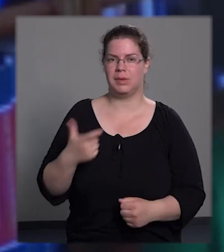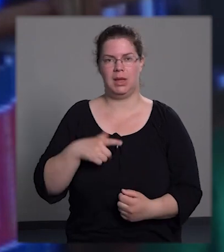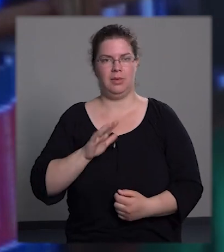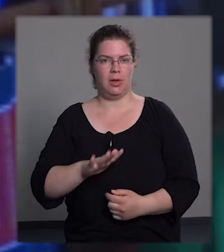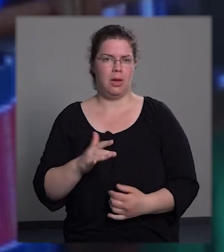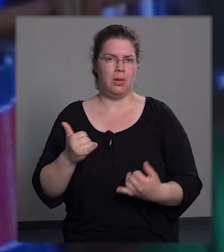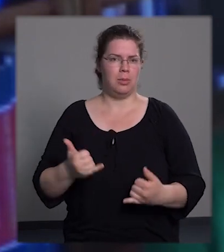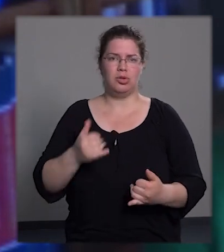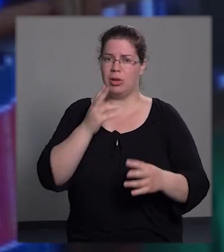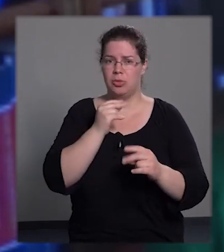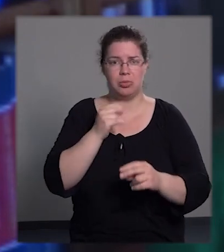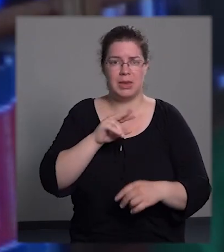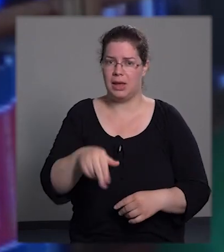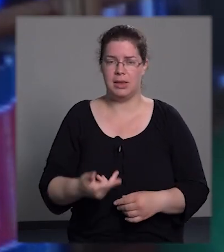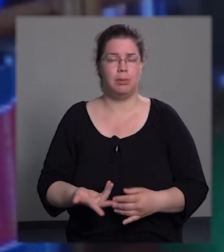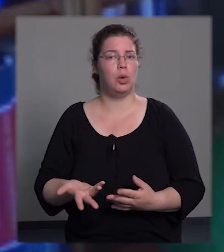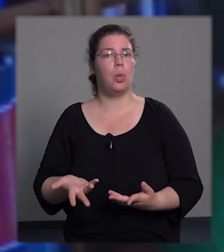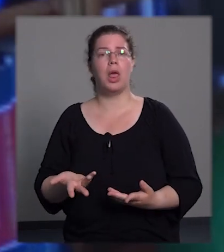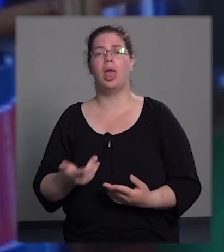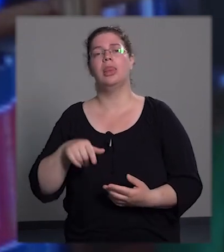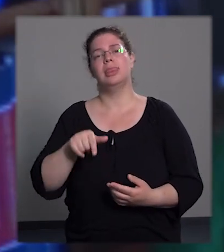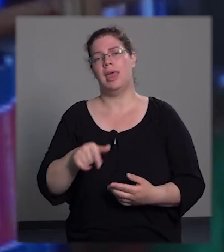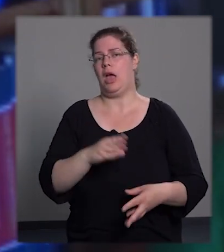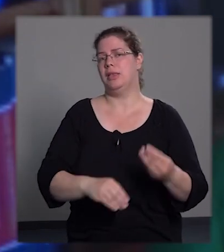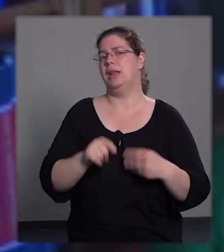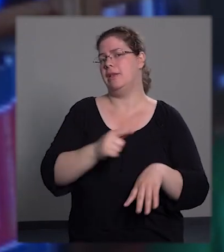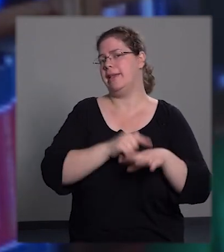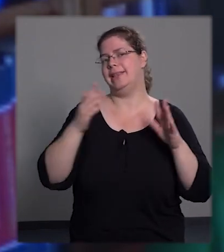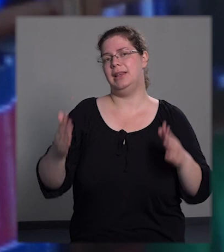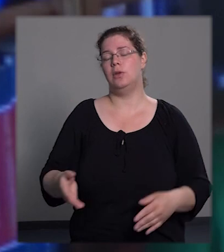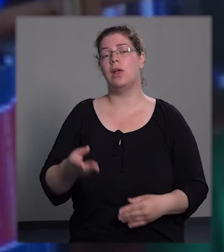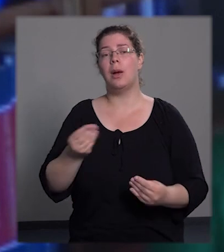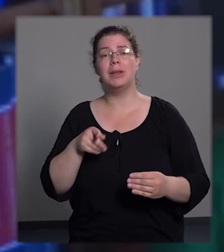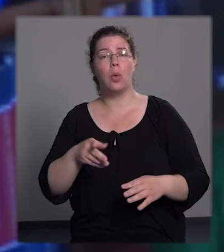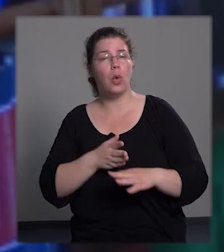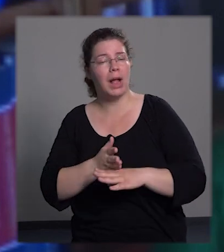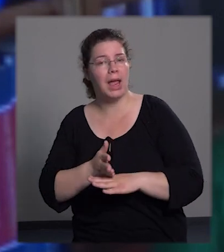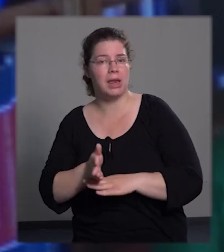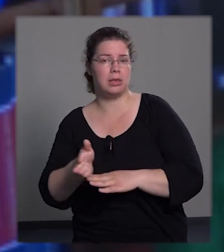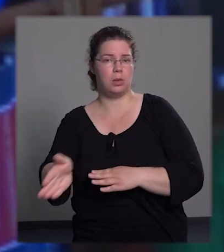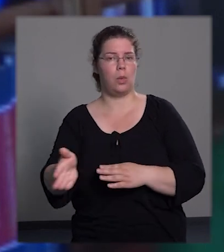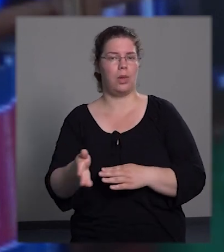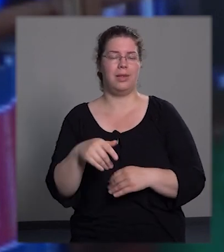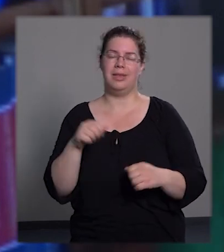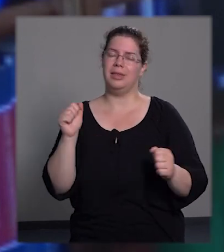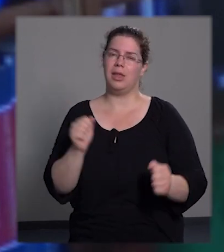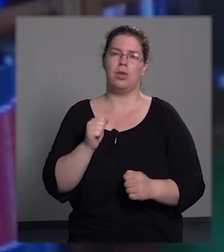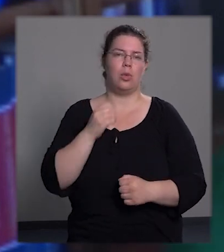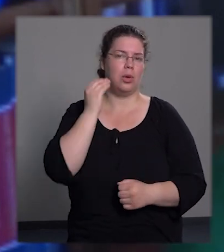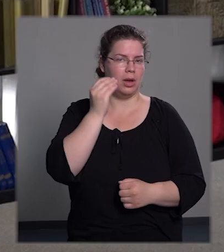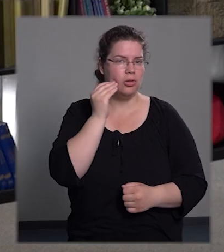is beszéltem róla, de azért az időszak, amin ő keresztül ment, az nagyon-nagyon